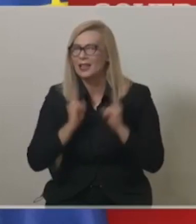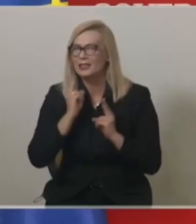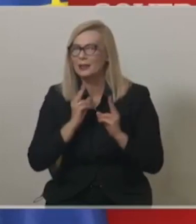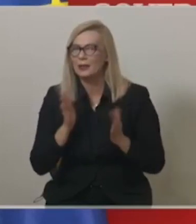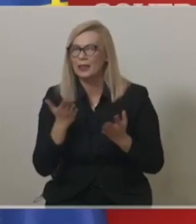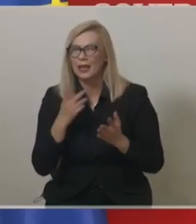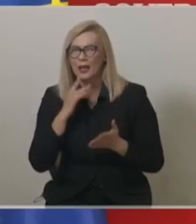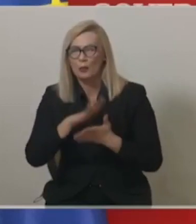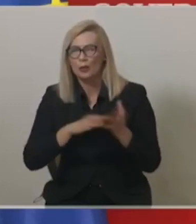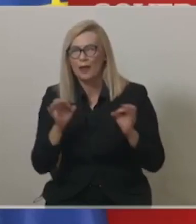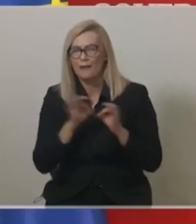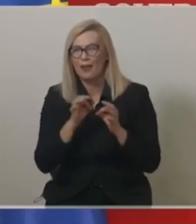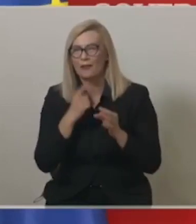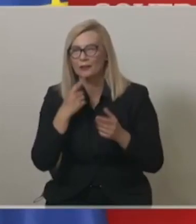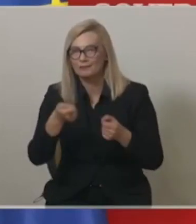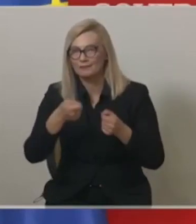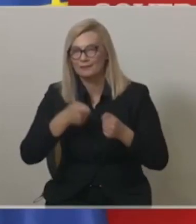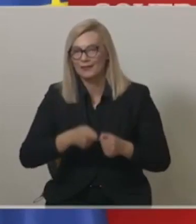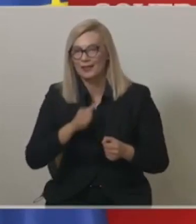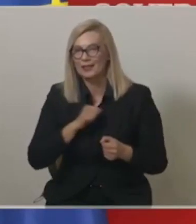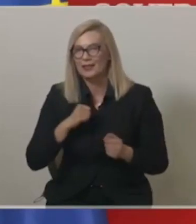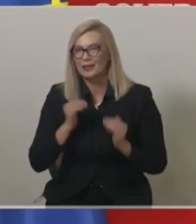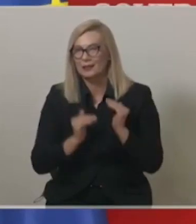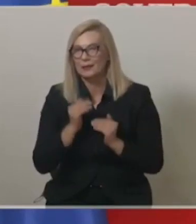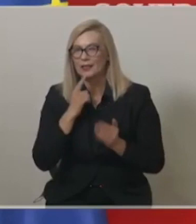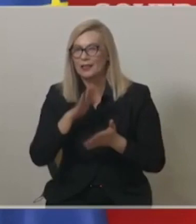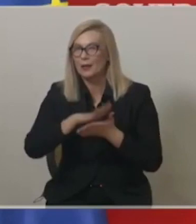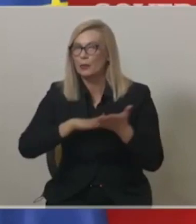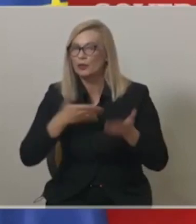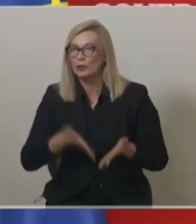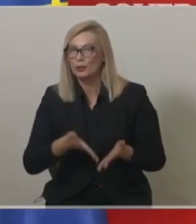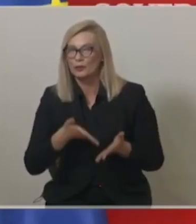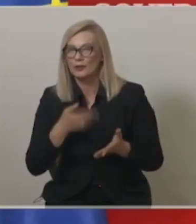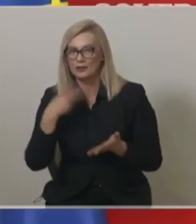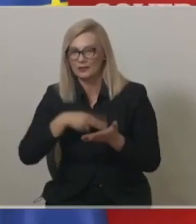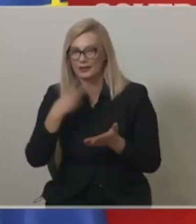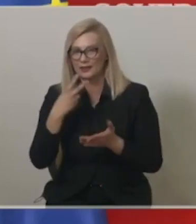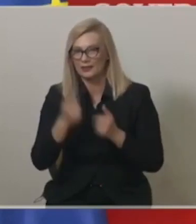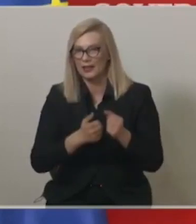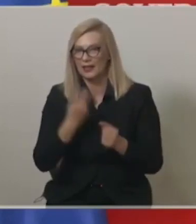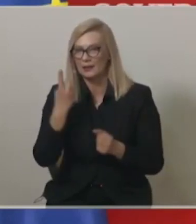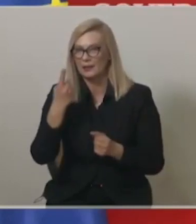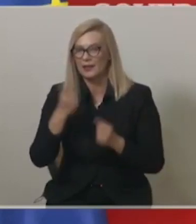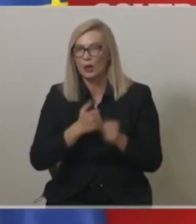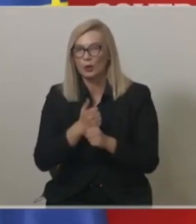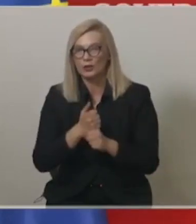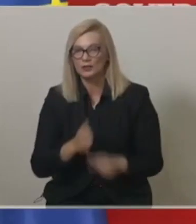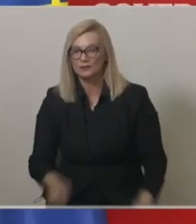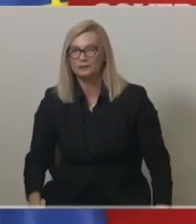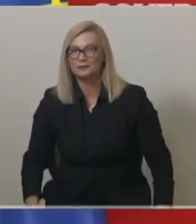некаде почетокот на февруари веќе ги носиме самите мерки за почетокот на оваа 2021 година.